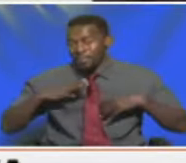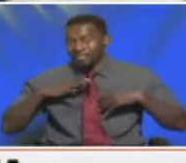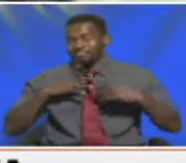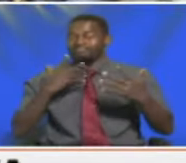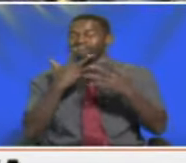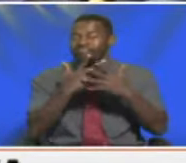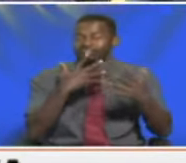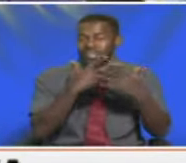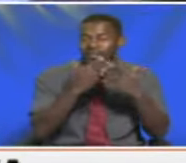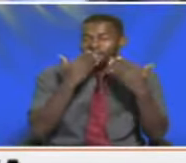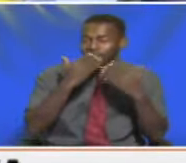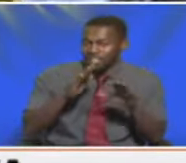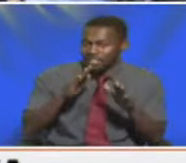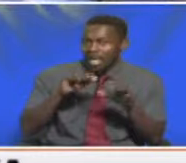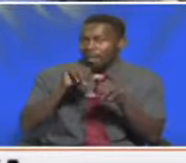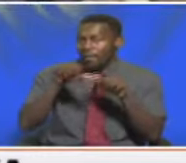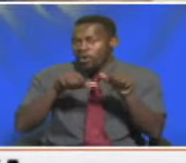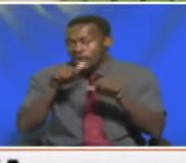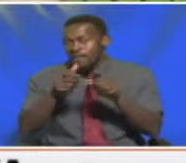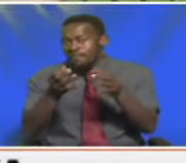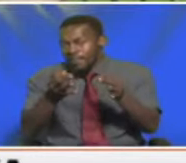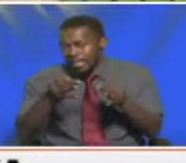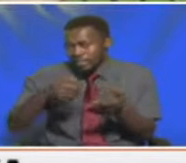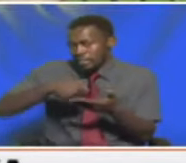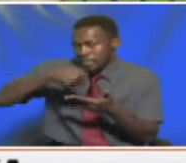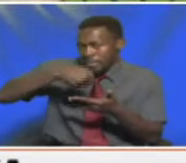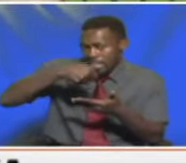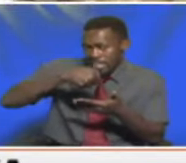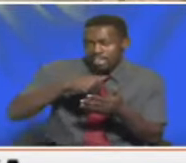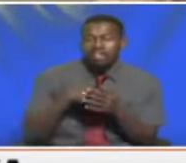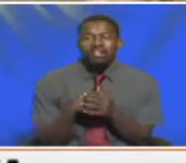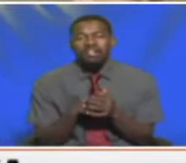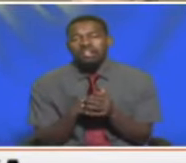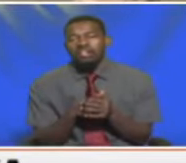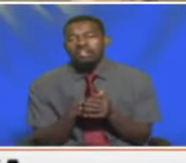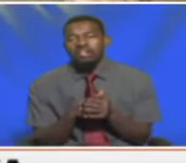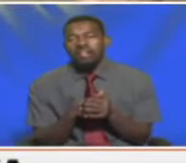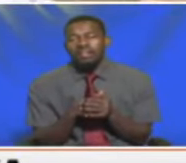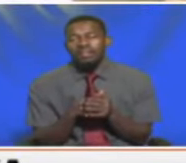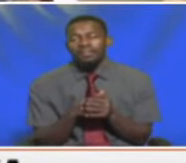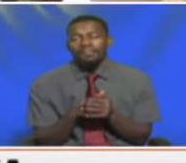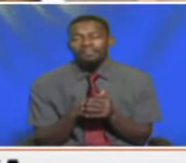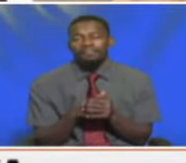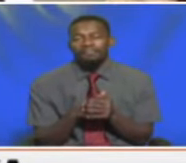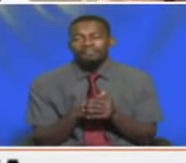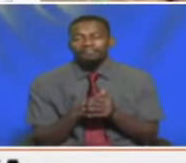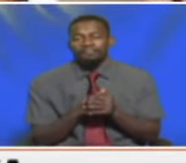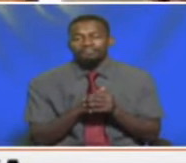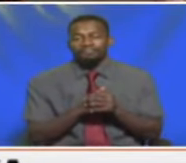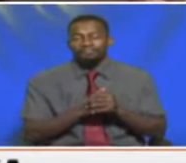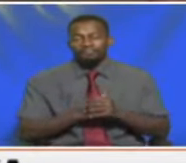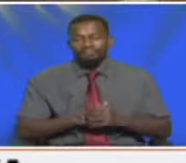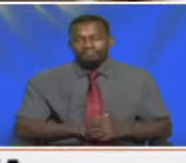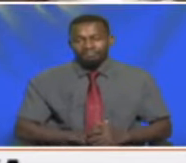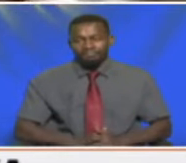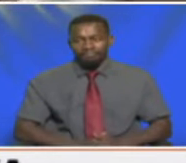mswada tata wa fedha wa mwaka 2024. Innocent Ogaro,